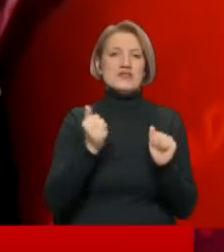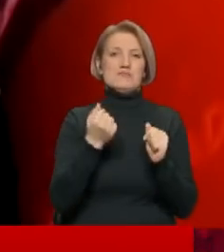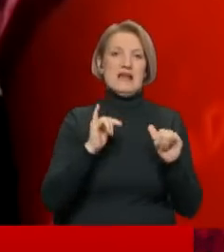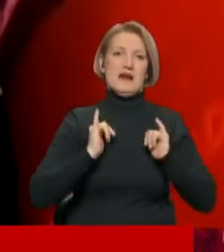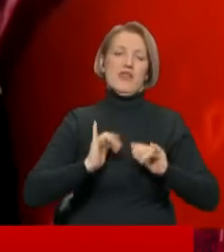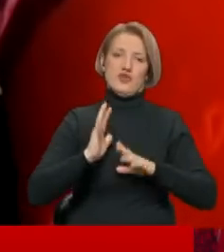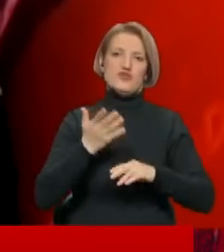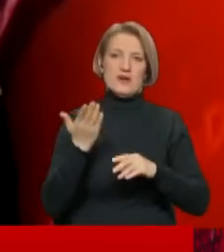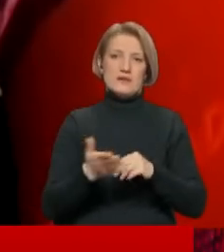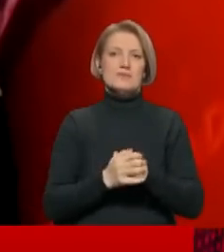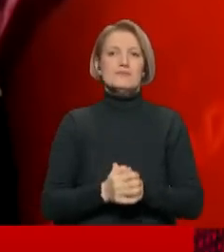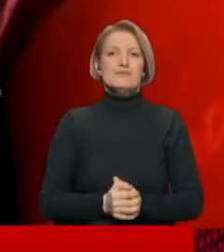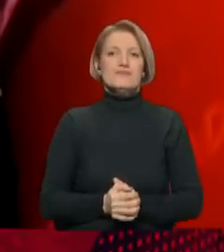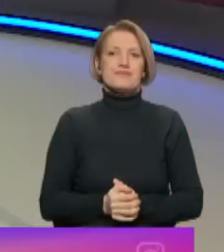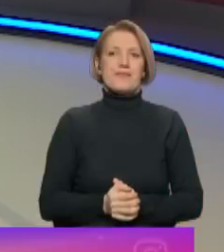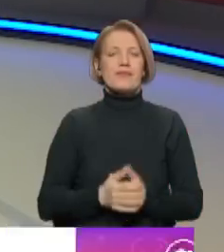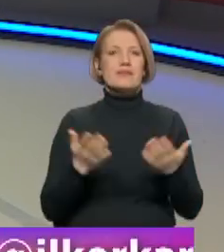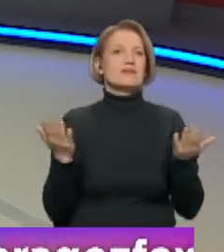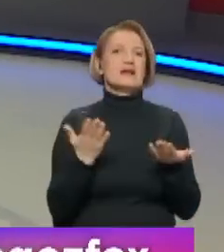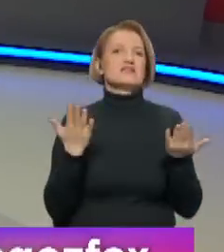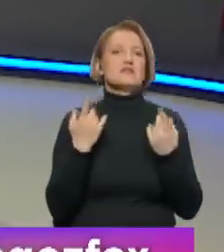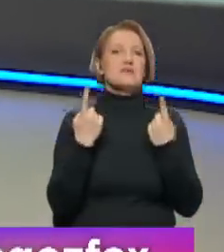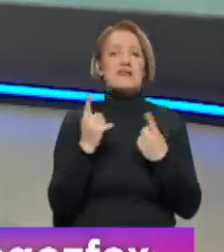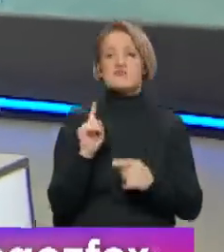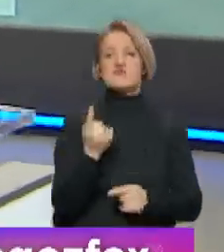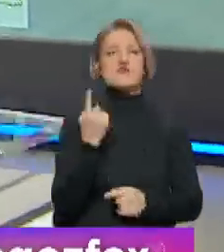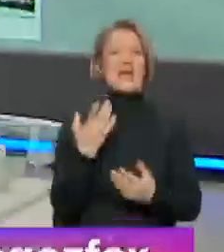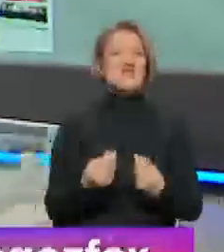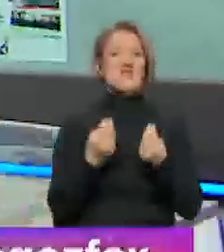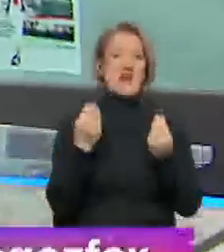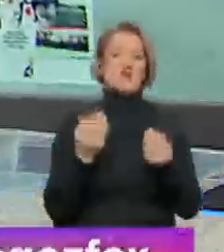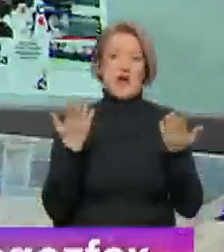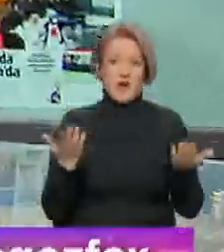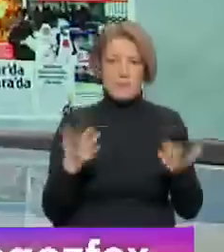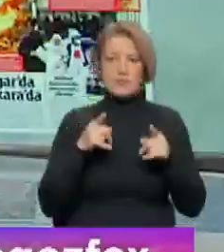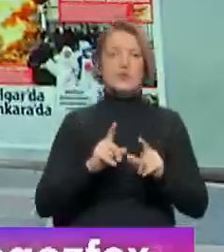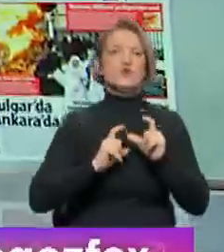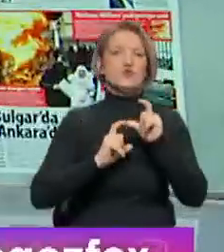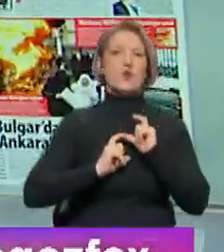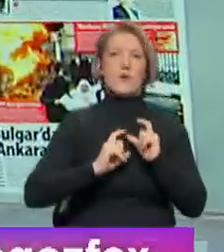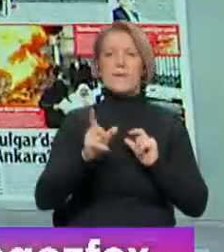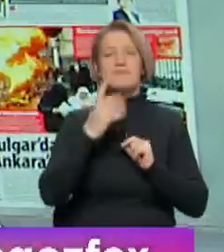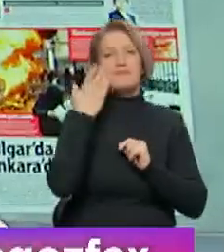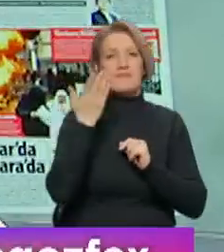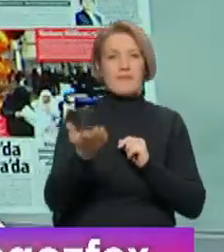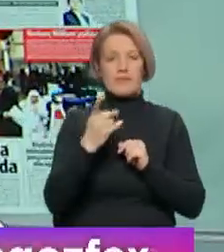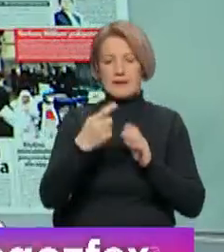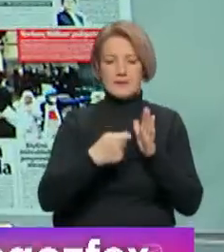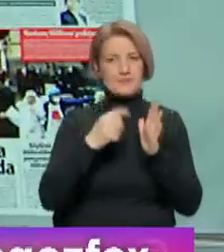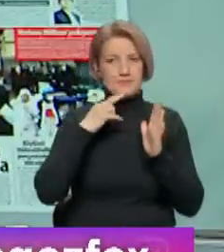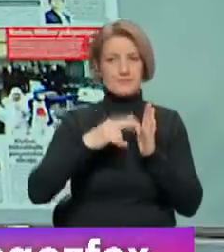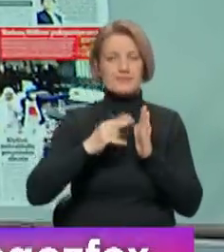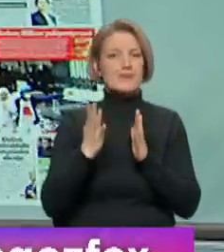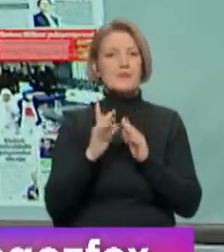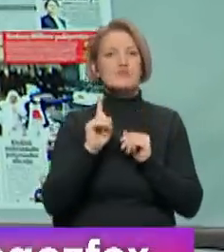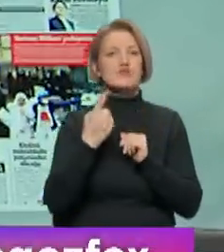geçirebiliriz nasıl bir müjde verilecek Acaba bunu soruyor izleyicilerimiz hemen bir isminize bakayım